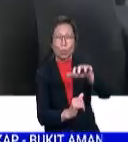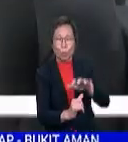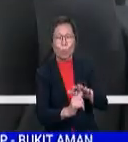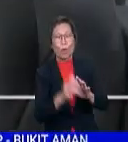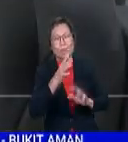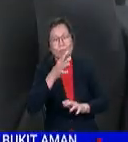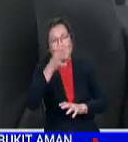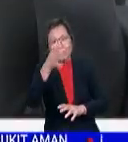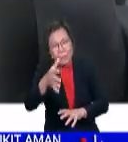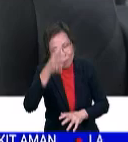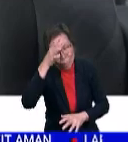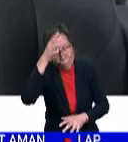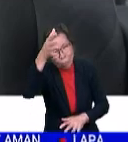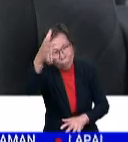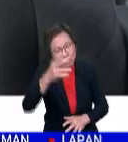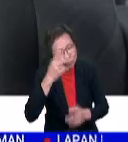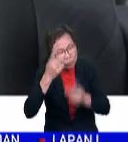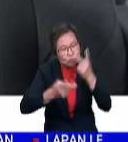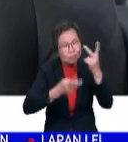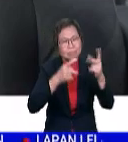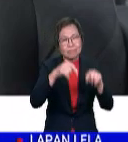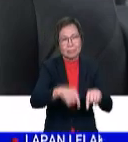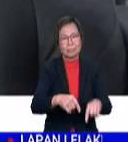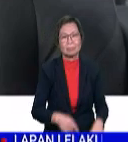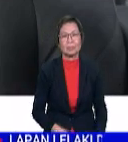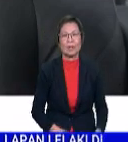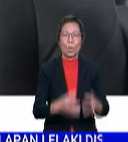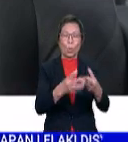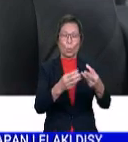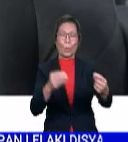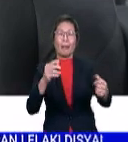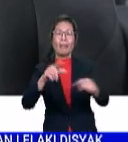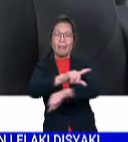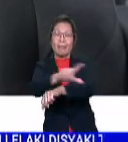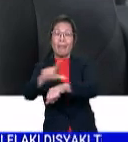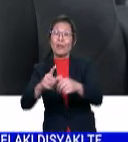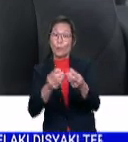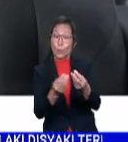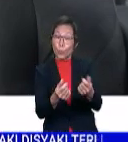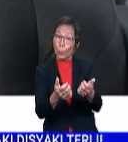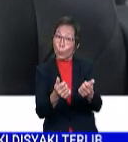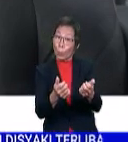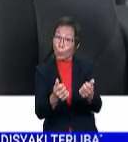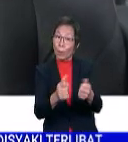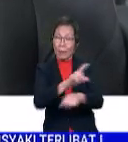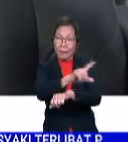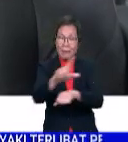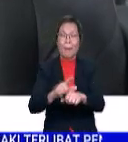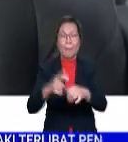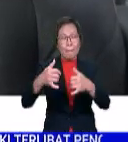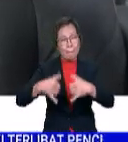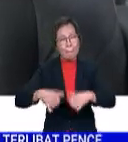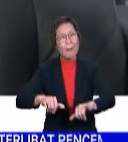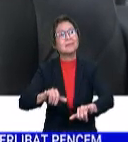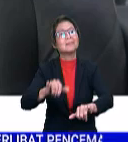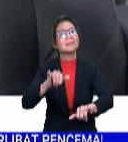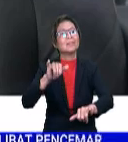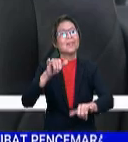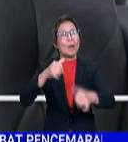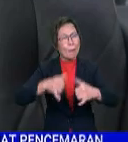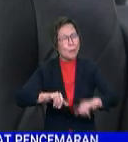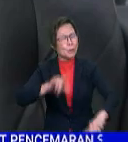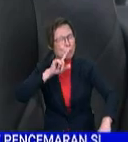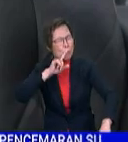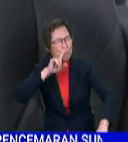Marine life dan kita punya apa wetland yang mana masih orang kata dara ataupun masih